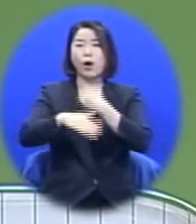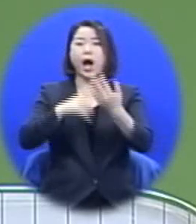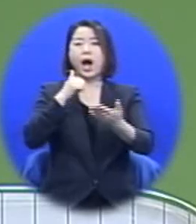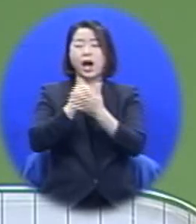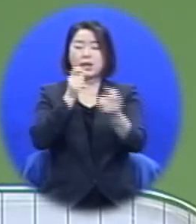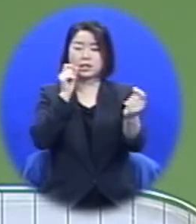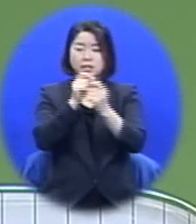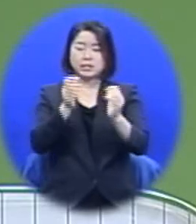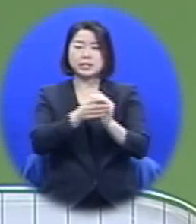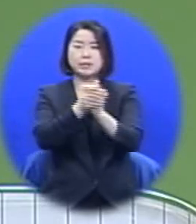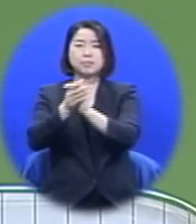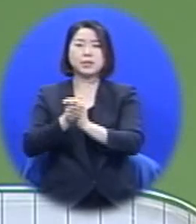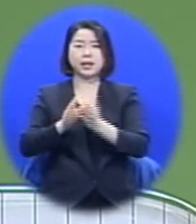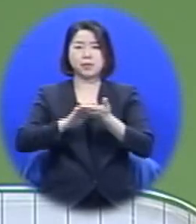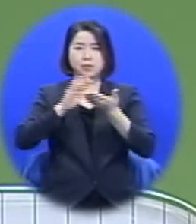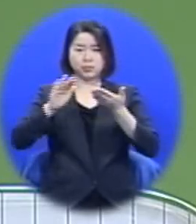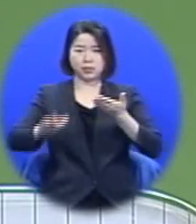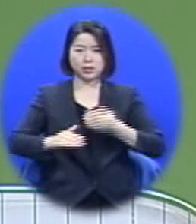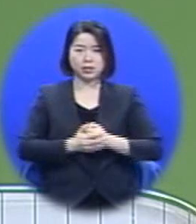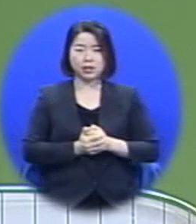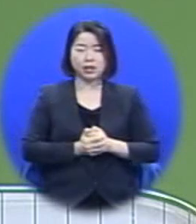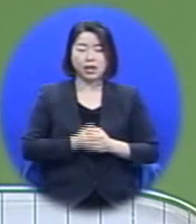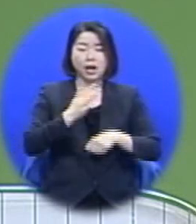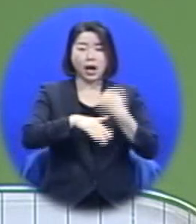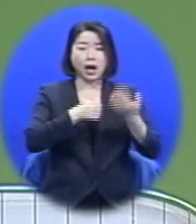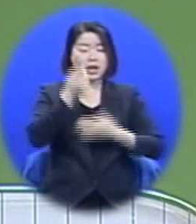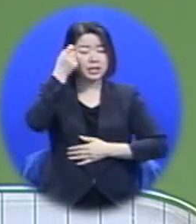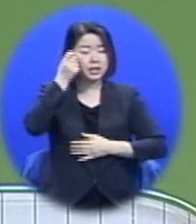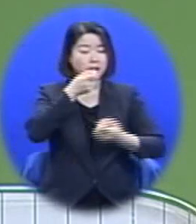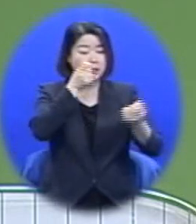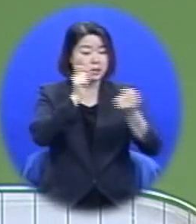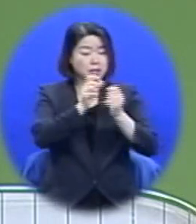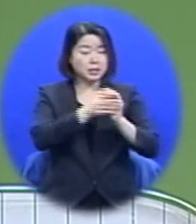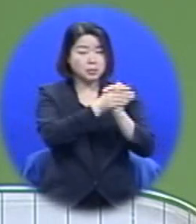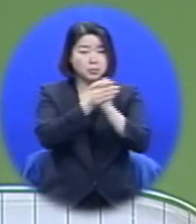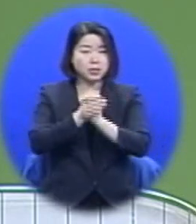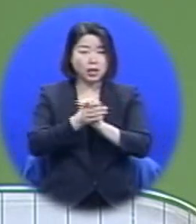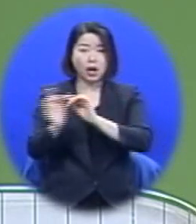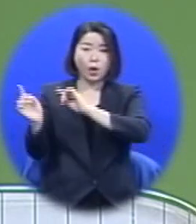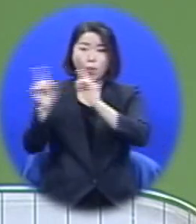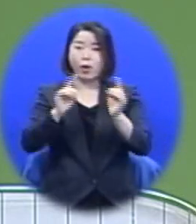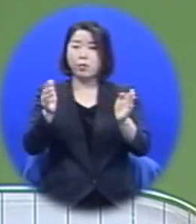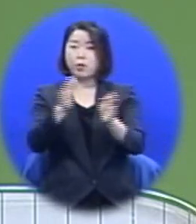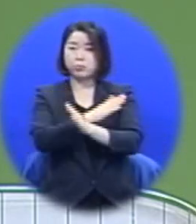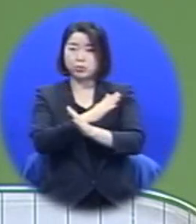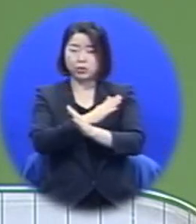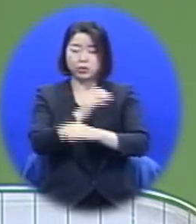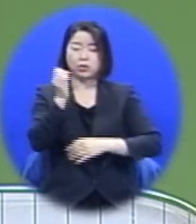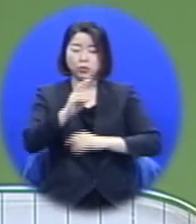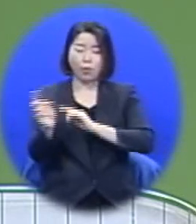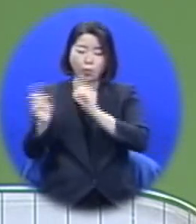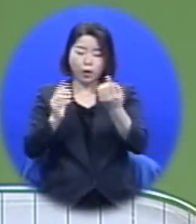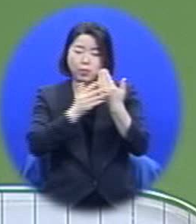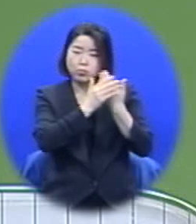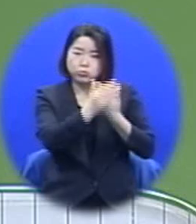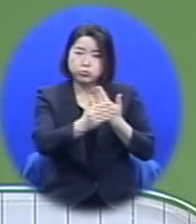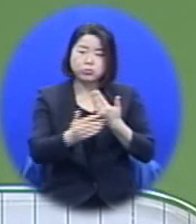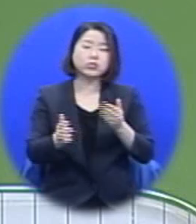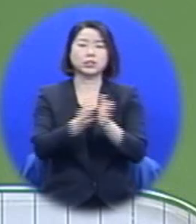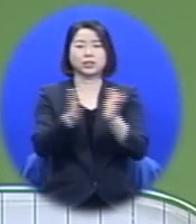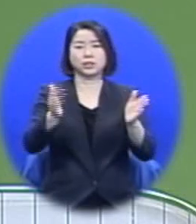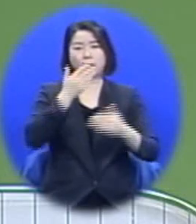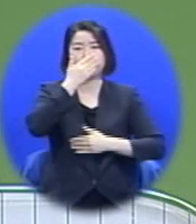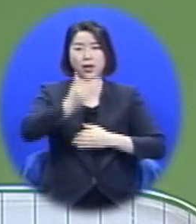친밀한 입니다 하나님과의 친밀함을 회복하는 데서부터 다시 회복과 부흥이 일어나는 것입니다